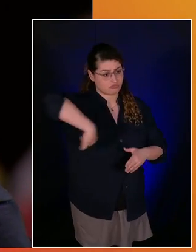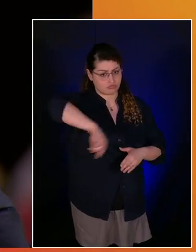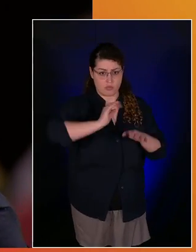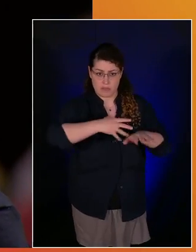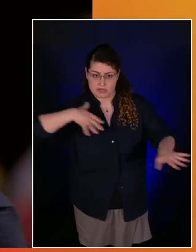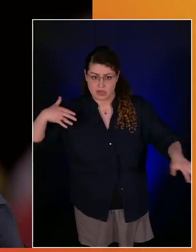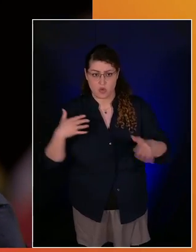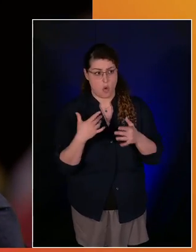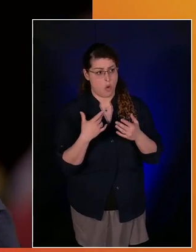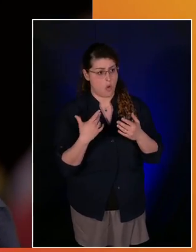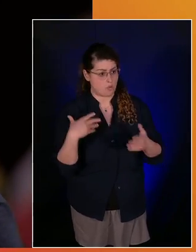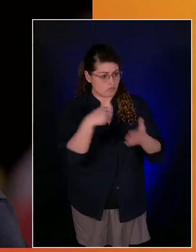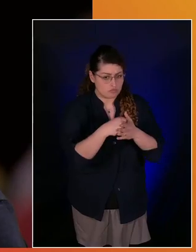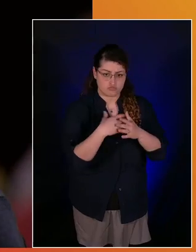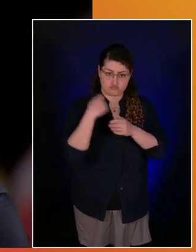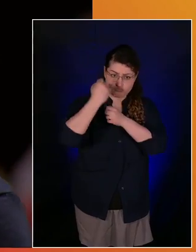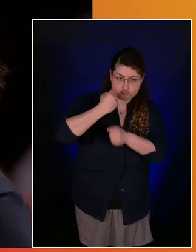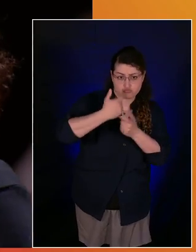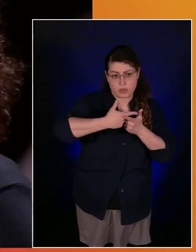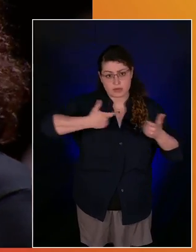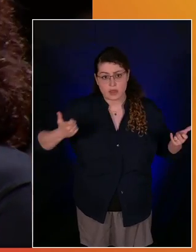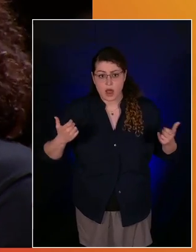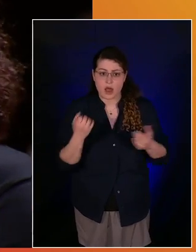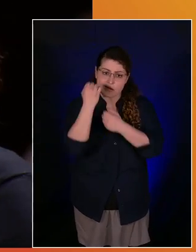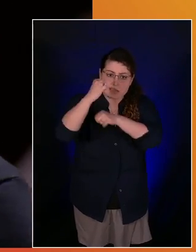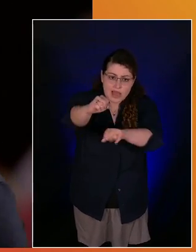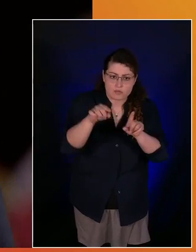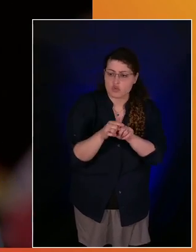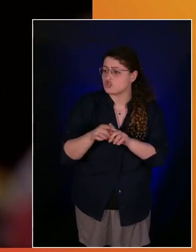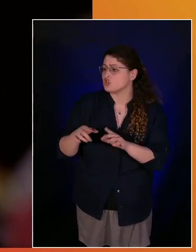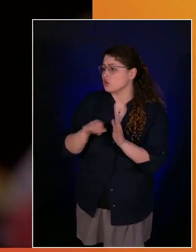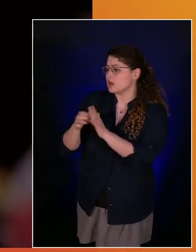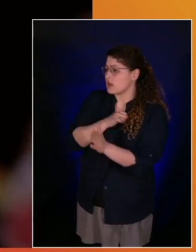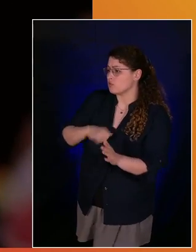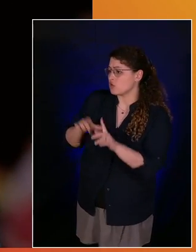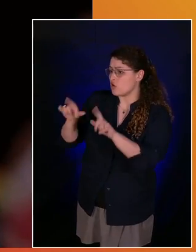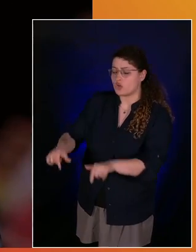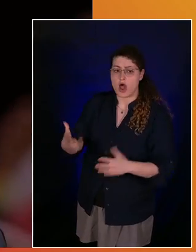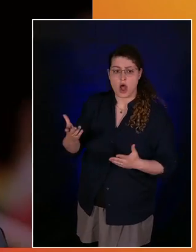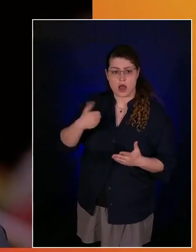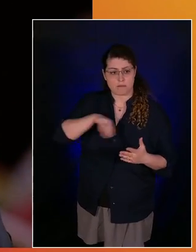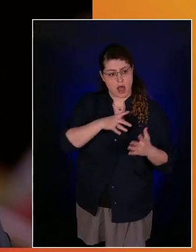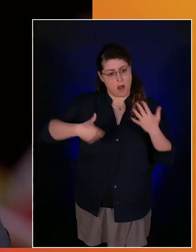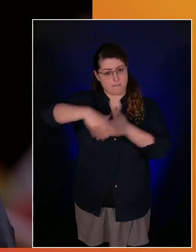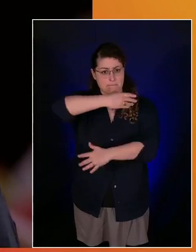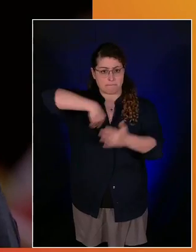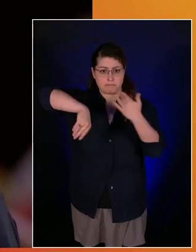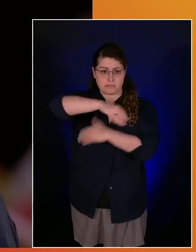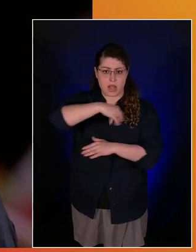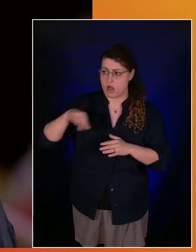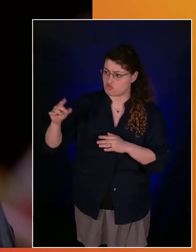manifestations dans nos cortèges et sur la banalisation de l'extrême droite par le mélange de nos couleurs au sein